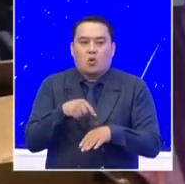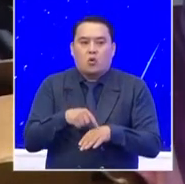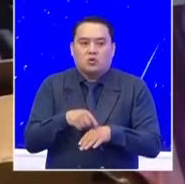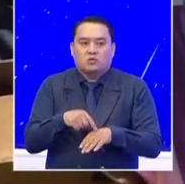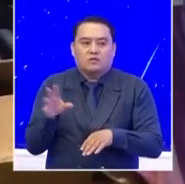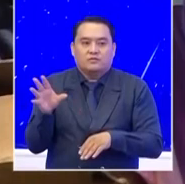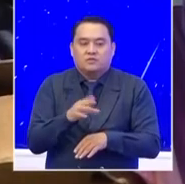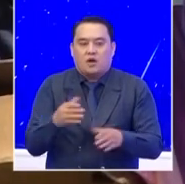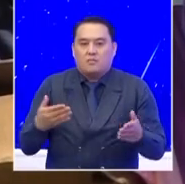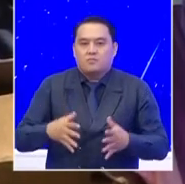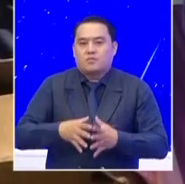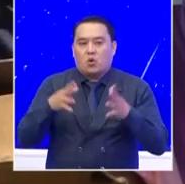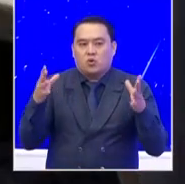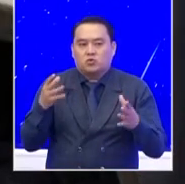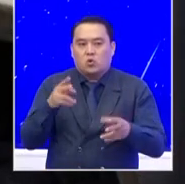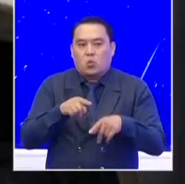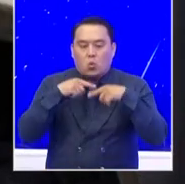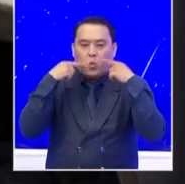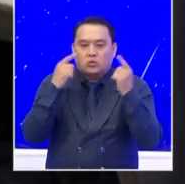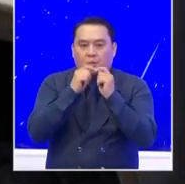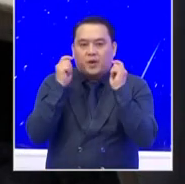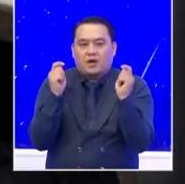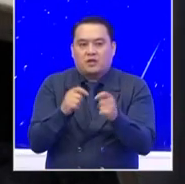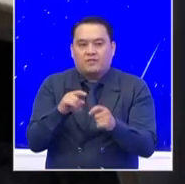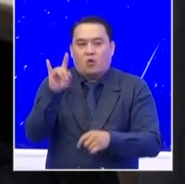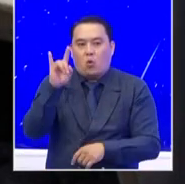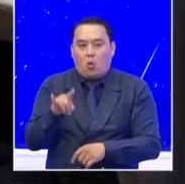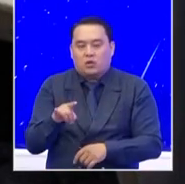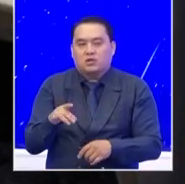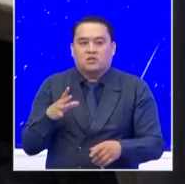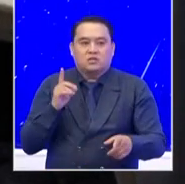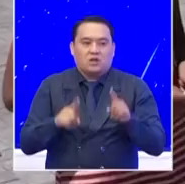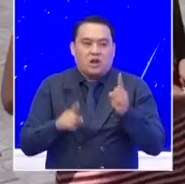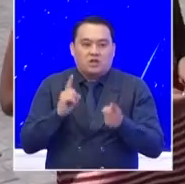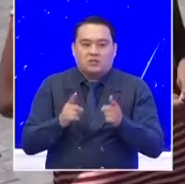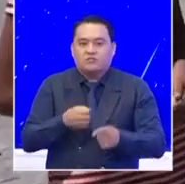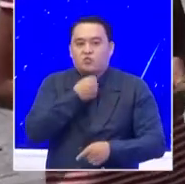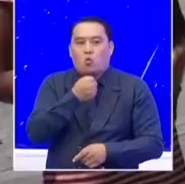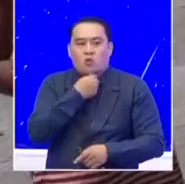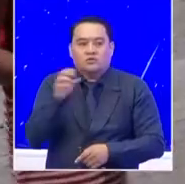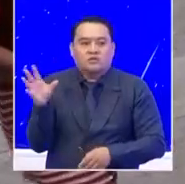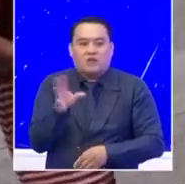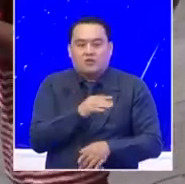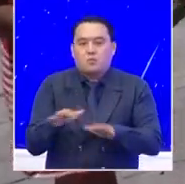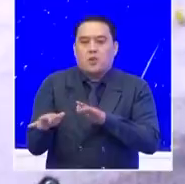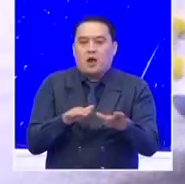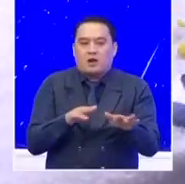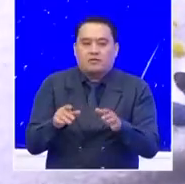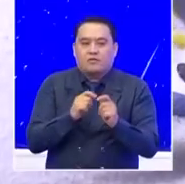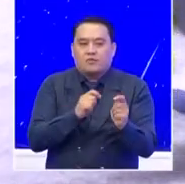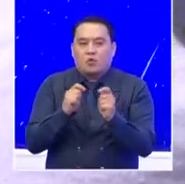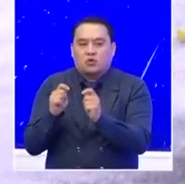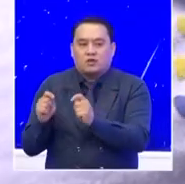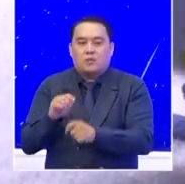ребятишек меньше не стало. Радостные улыбки, передача подарков в окна и на балконы вызвала и на лицах взрослых. Всего в ходе мероприятия роздано